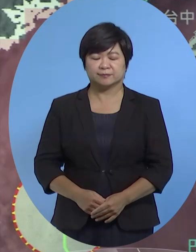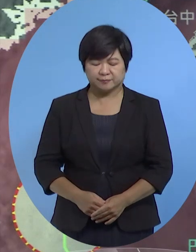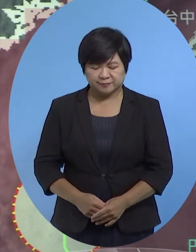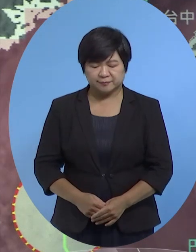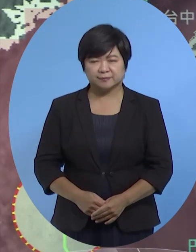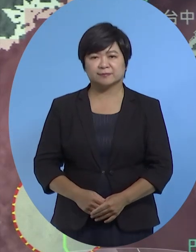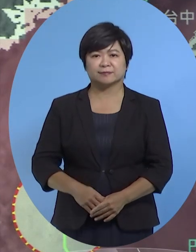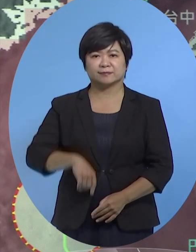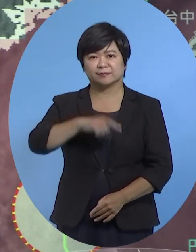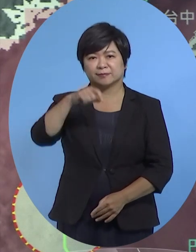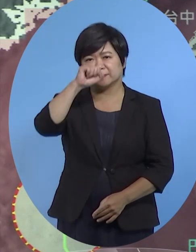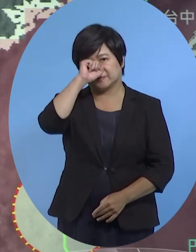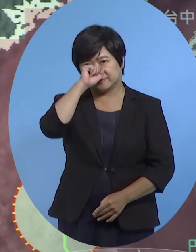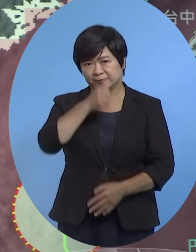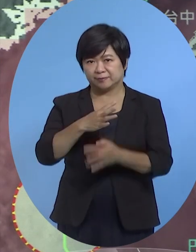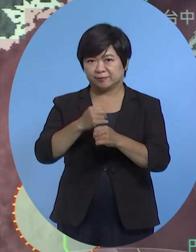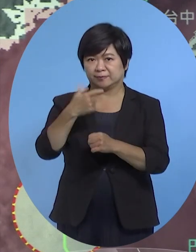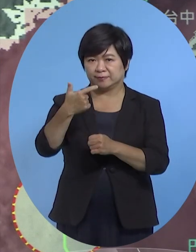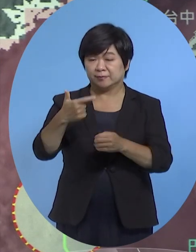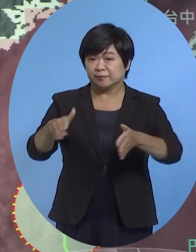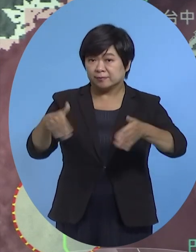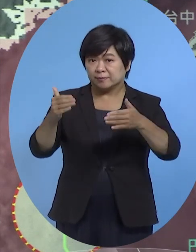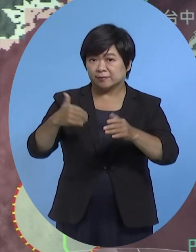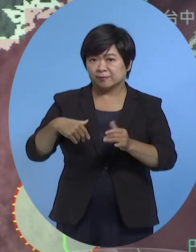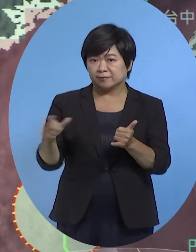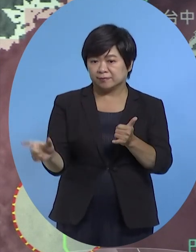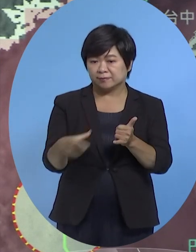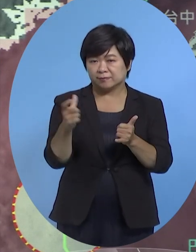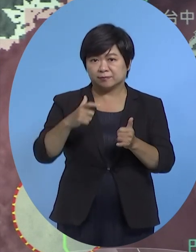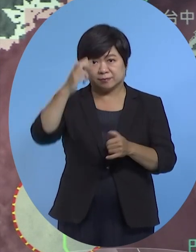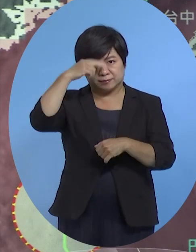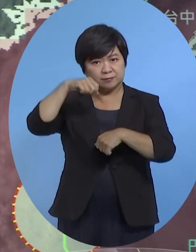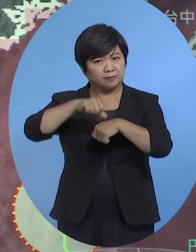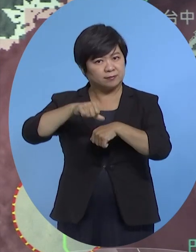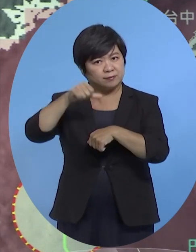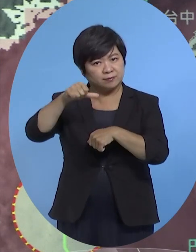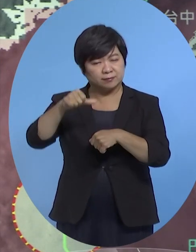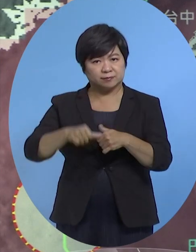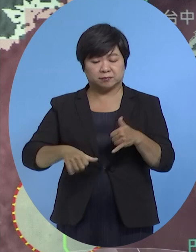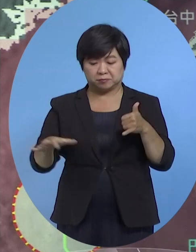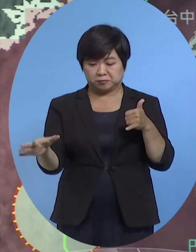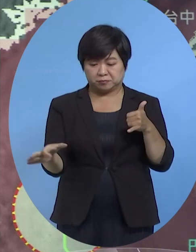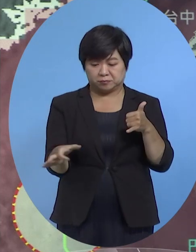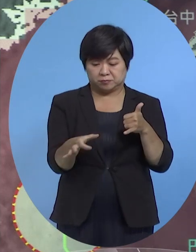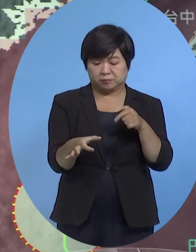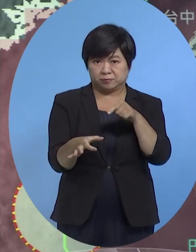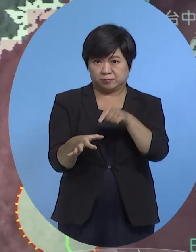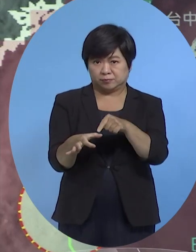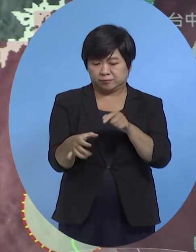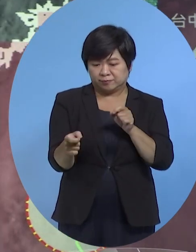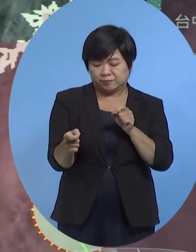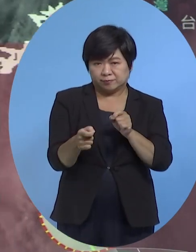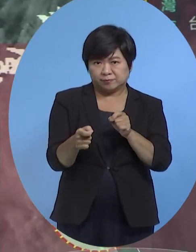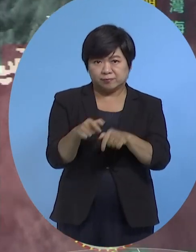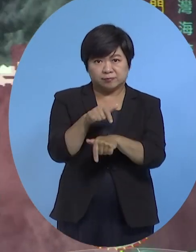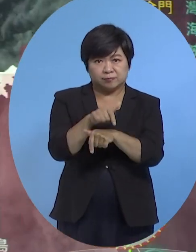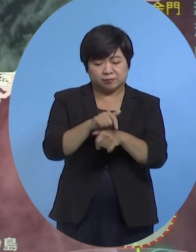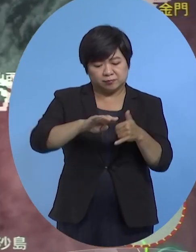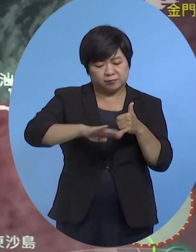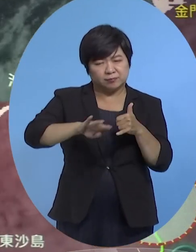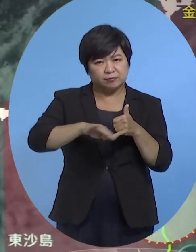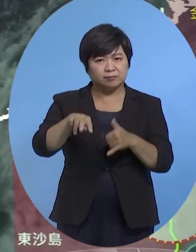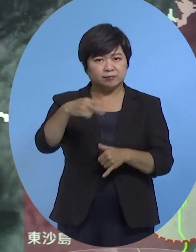大家好，今年第六号轻度台风米克拉在今天下午五点的时候，中心已经距离我们南方的陆地大概只